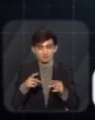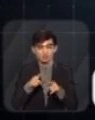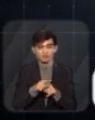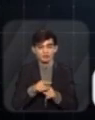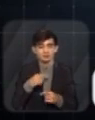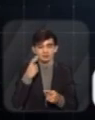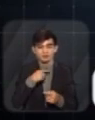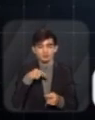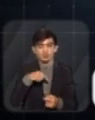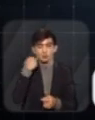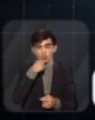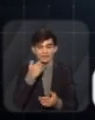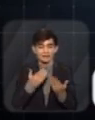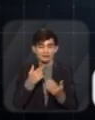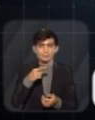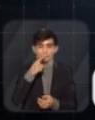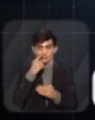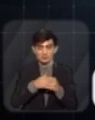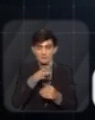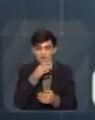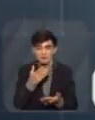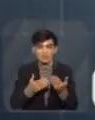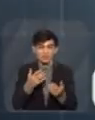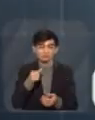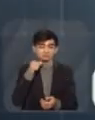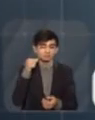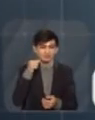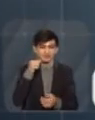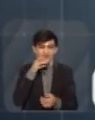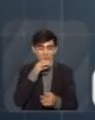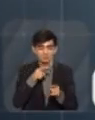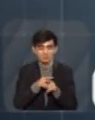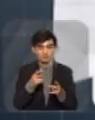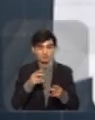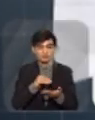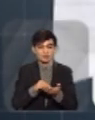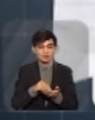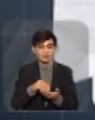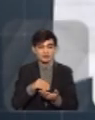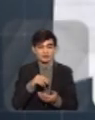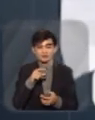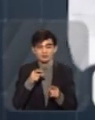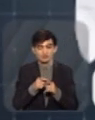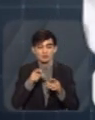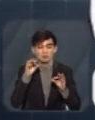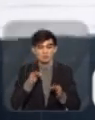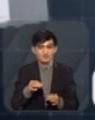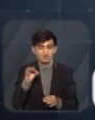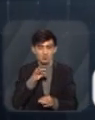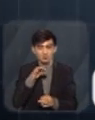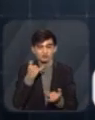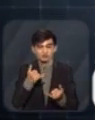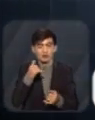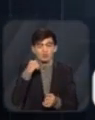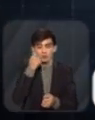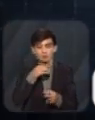емес, биыл немесе осы жылы деген жөн. Тіпті тұрмысы төмен отбасы дегенде дәл қазіргі уақытта мемлекеттік